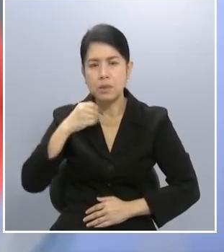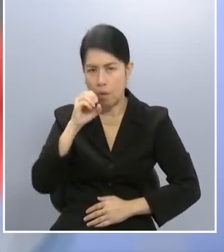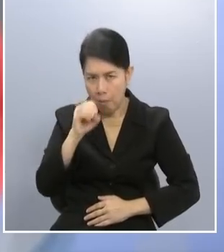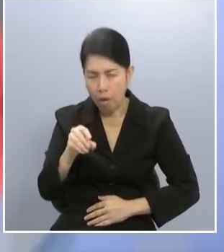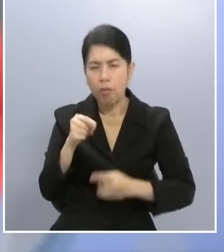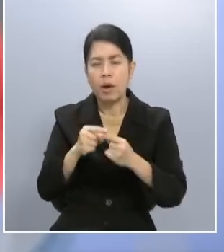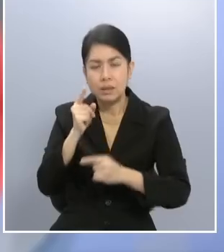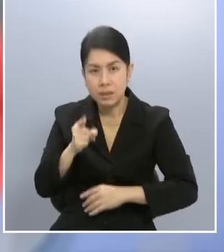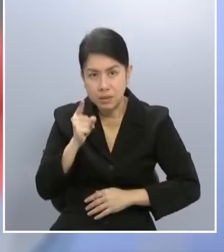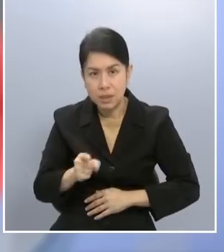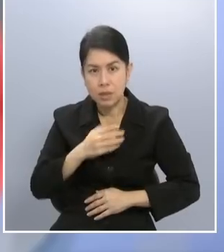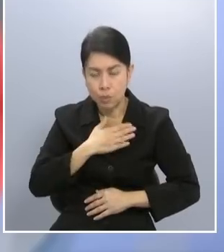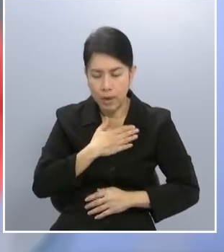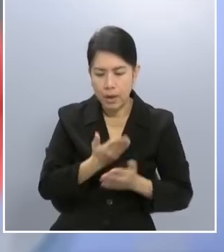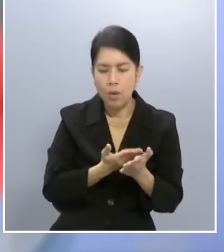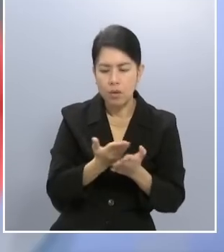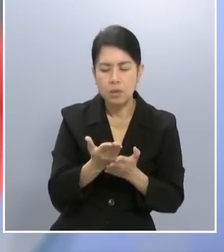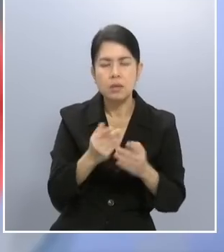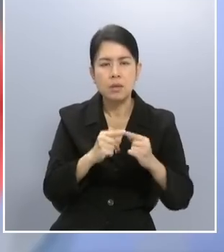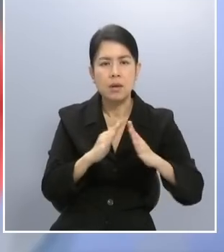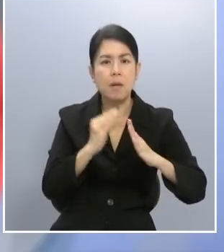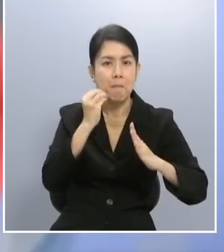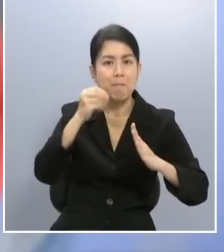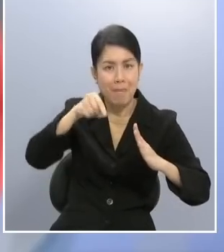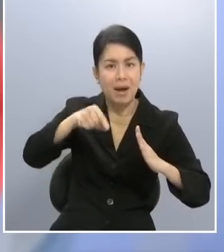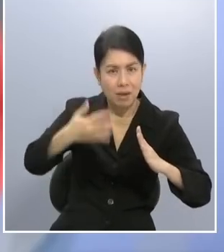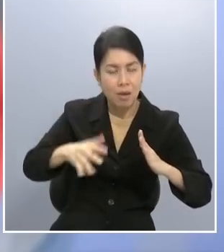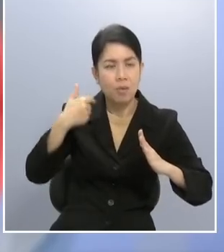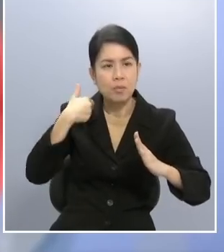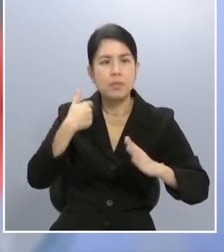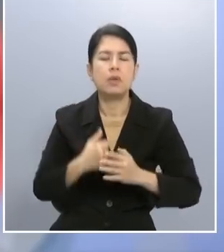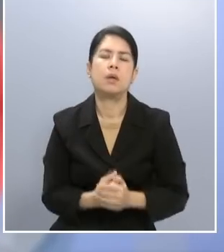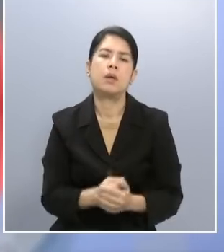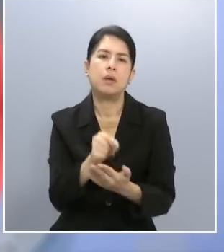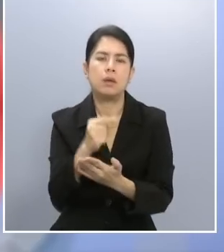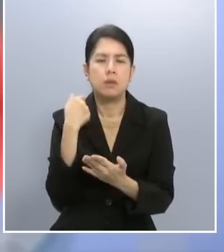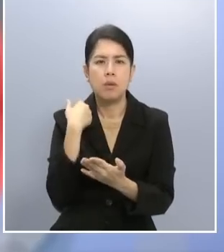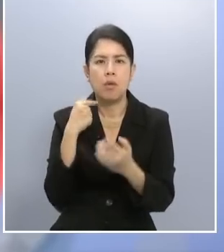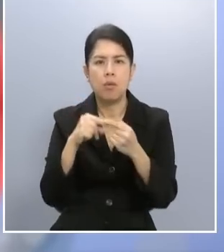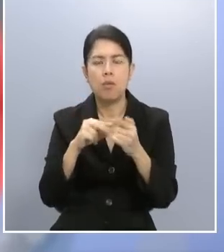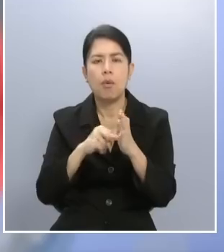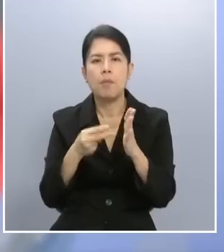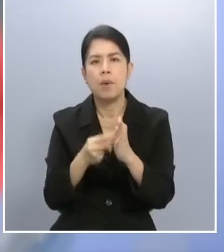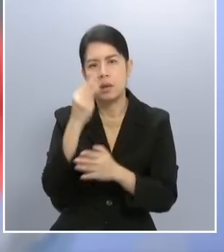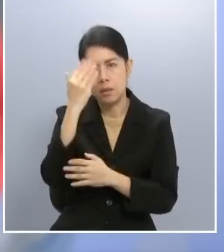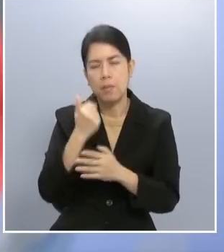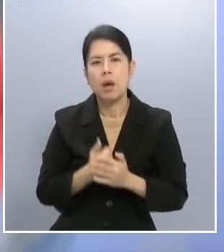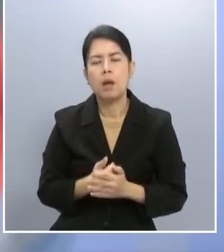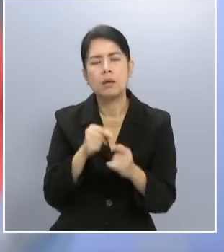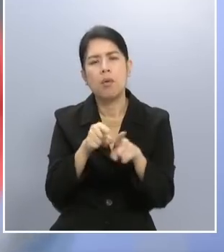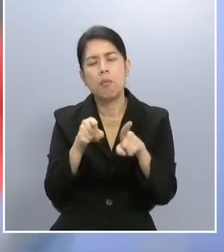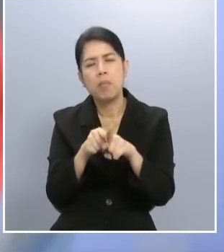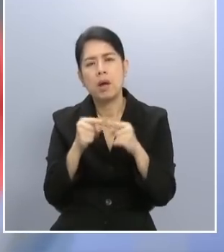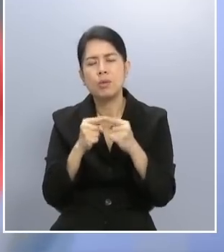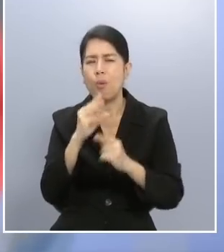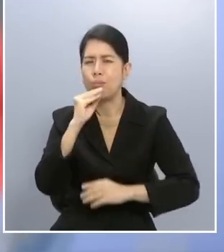ไปแล้วนะลุงอย่าพูดเลอะเทอะเลยเดี๋ยวลุงก็จะพูดว่าเออเอาคนนี้มากู้ทีเอาคนนั้นมากู้ทีแต่ลุงไม่ยอมออกจากบ้านฉัน